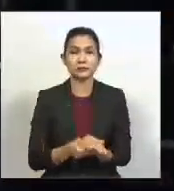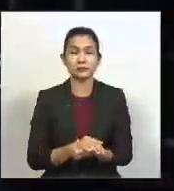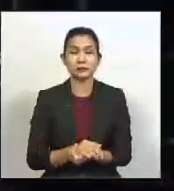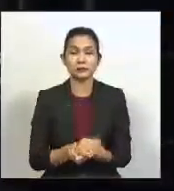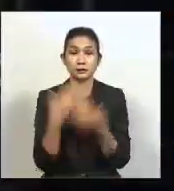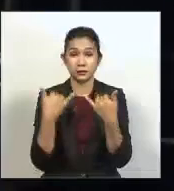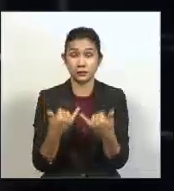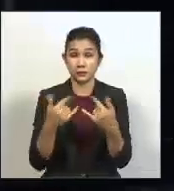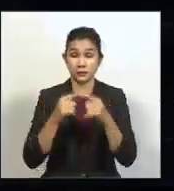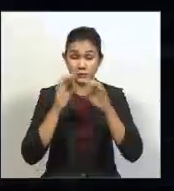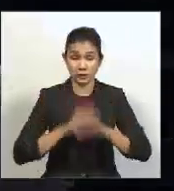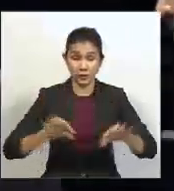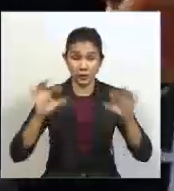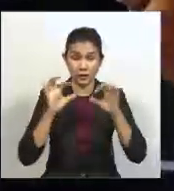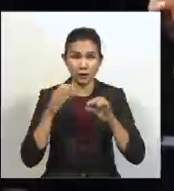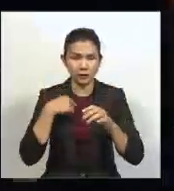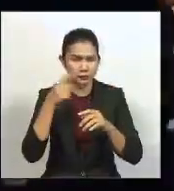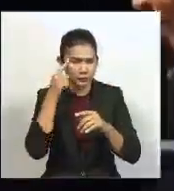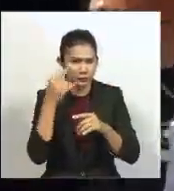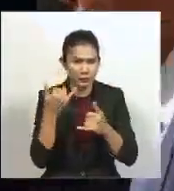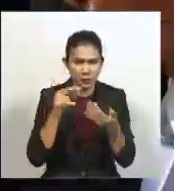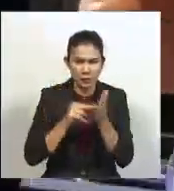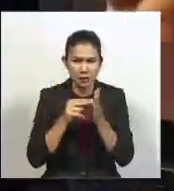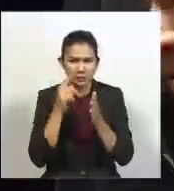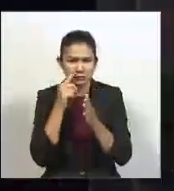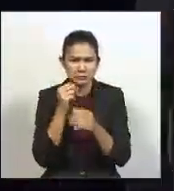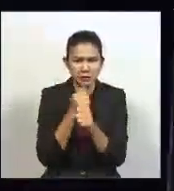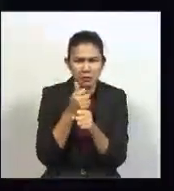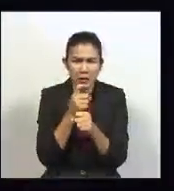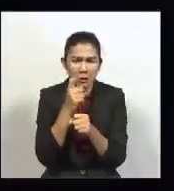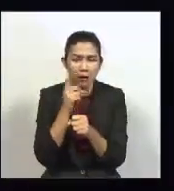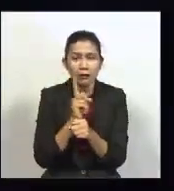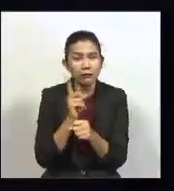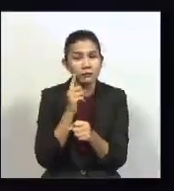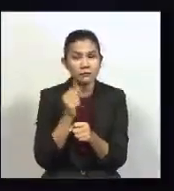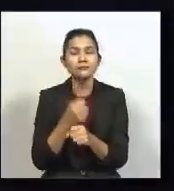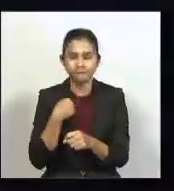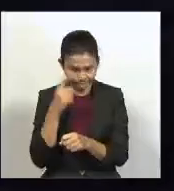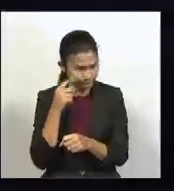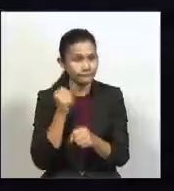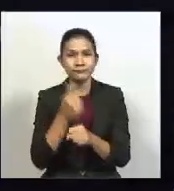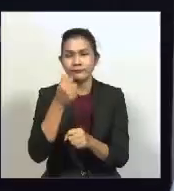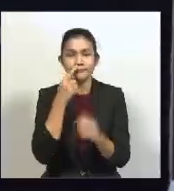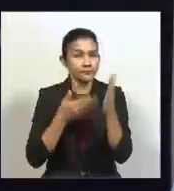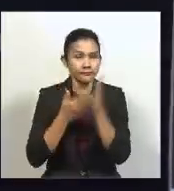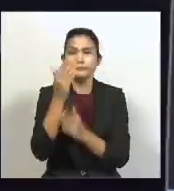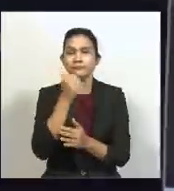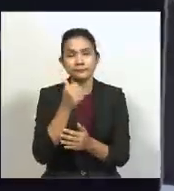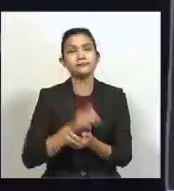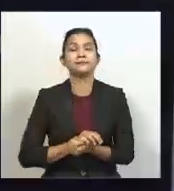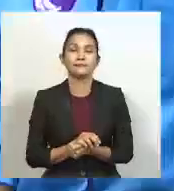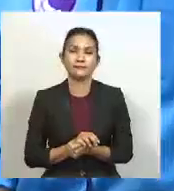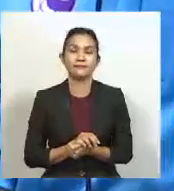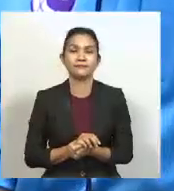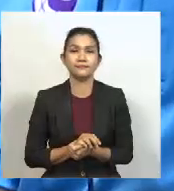ตอนนี้เสียงรัฐบาลที่บอกว่าปิดน้ำเนี่ยมันจะสามารถให้ความมั่นใจได้ว่าจะผ่าน มั่นใจว่าผ่าน